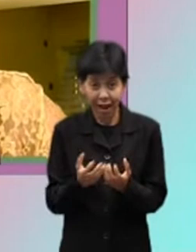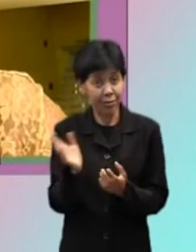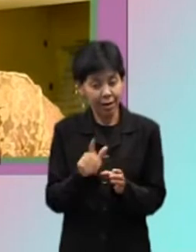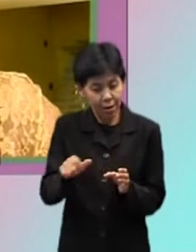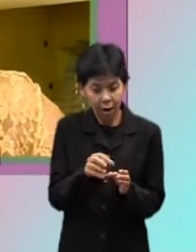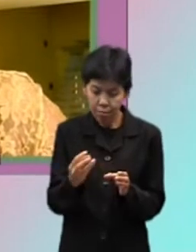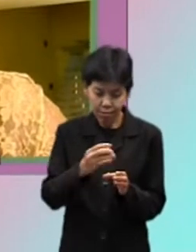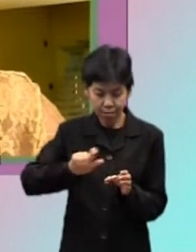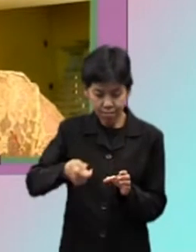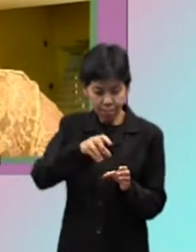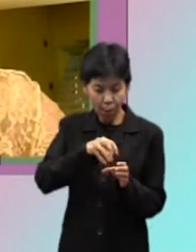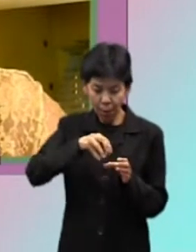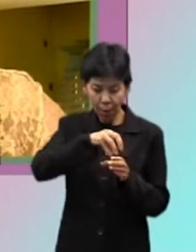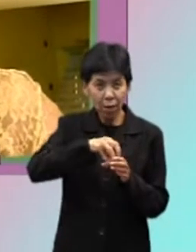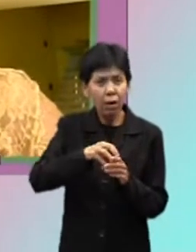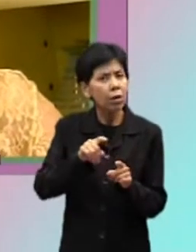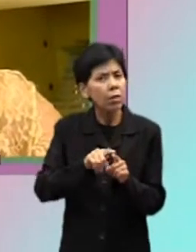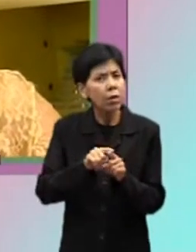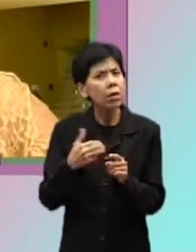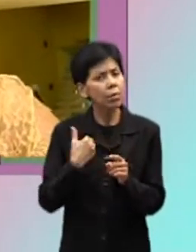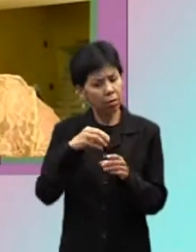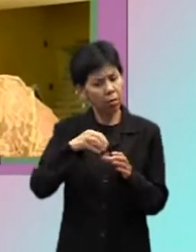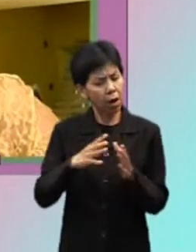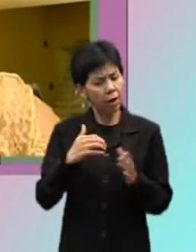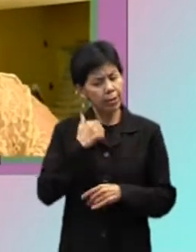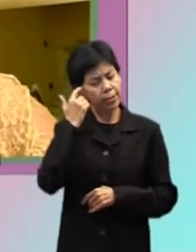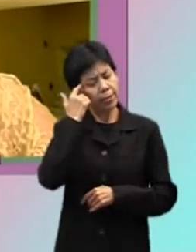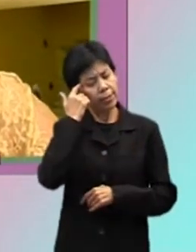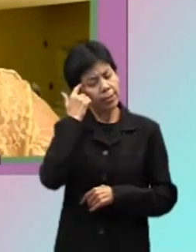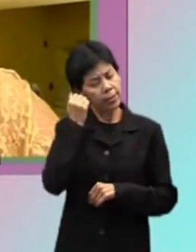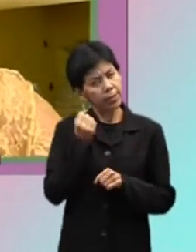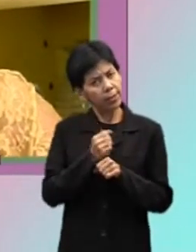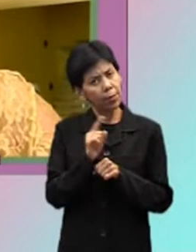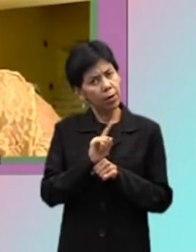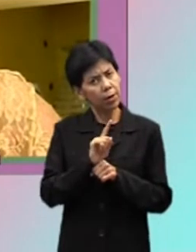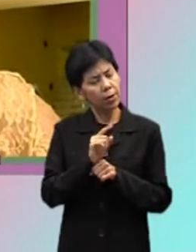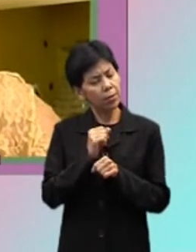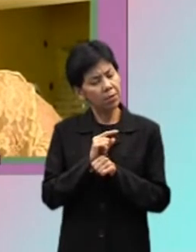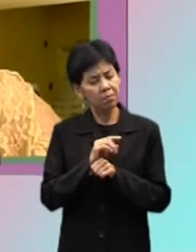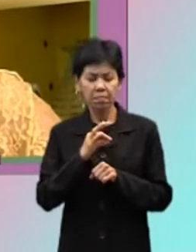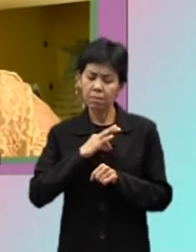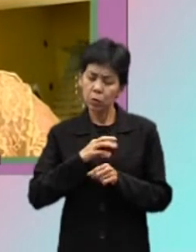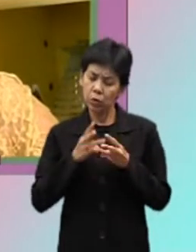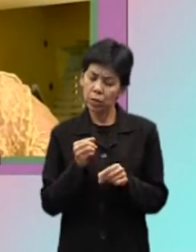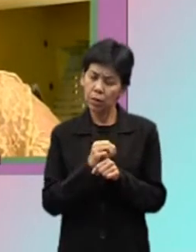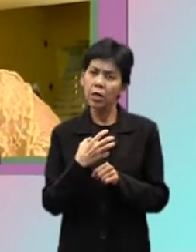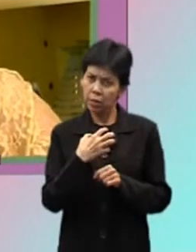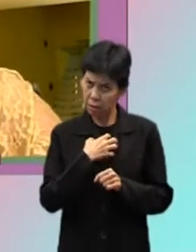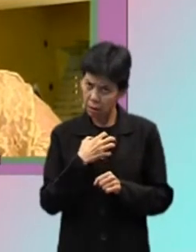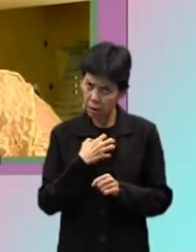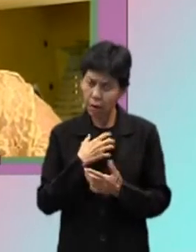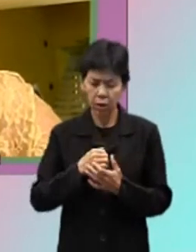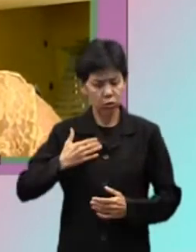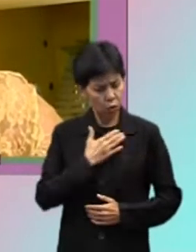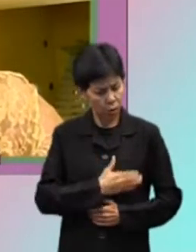ถูกไหมฮะเพราะฉะนั้นเนี่ยเหมือนกับมีผงฟูใส่ลงในไอศกรีมแล้วก็เลยกลับมาถึงก็มาคิดว่าเอ๊ะทำอย่างนี้เนี่ยเราจะทำยังไงดีให้กับ